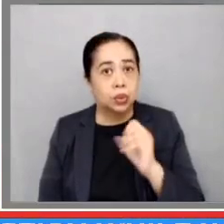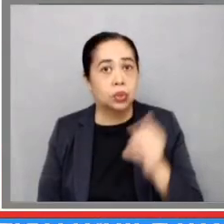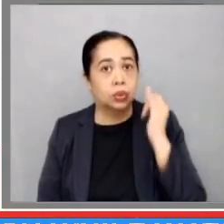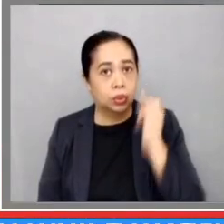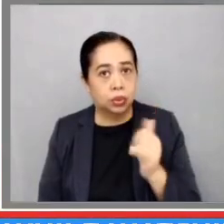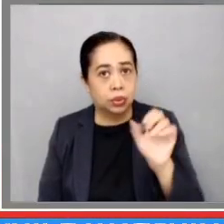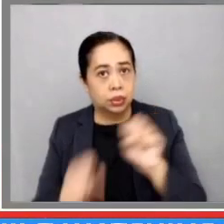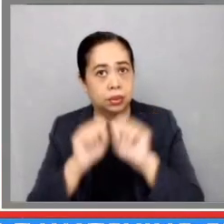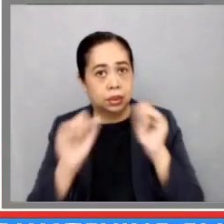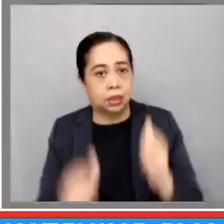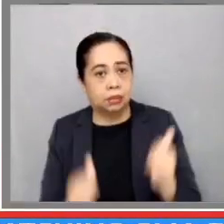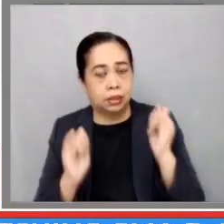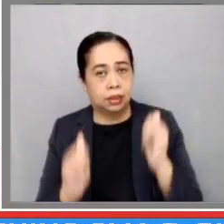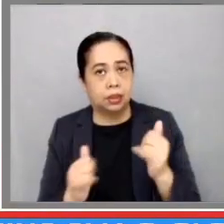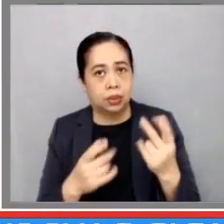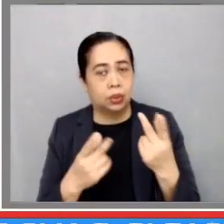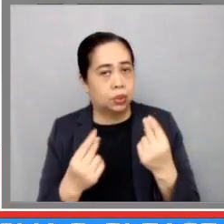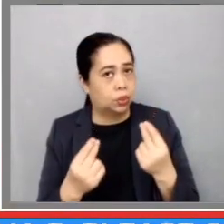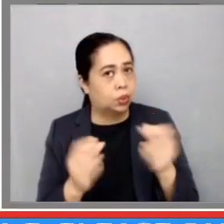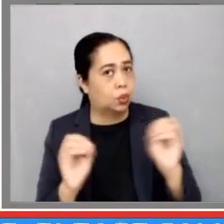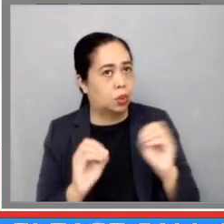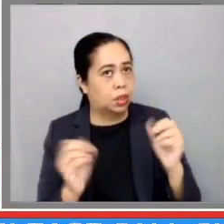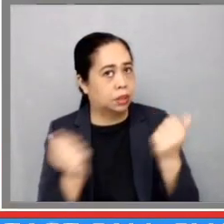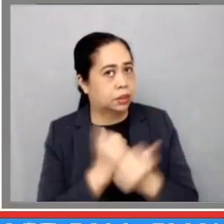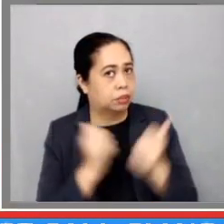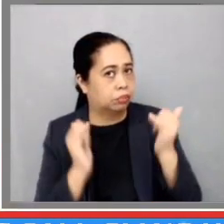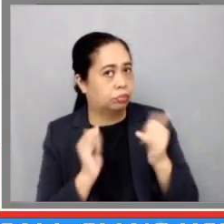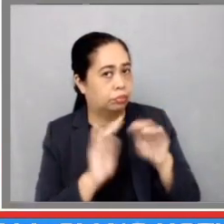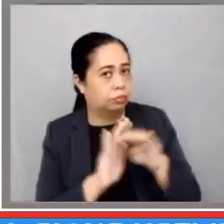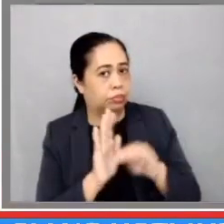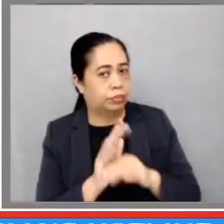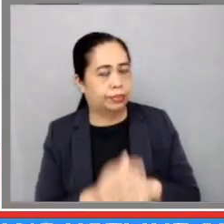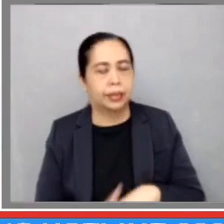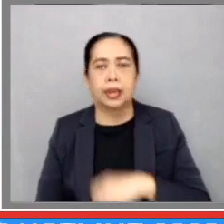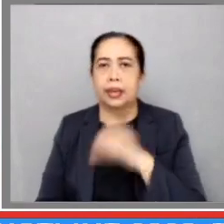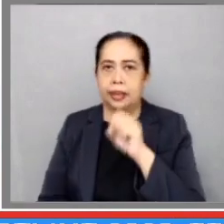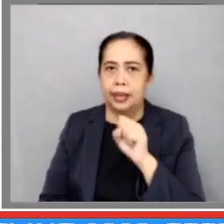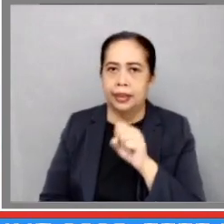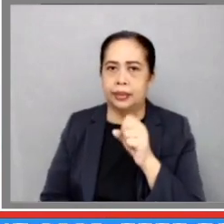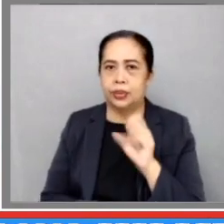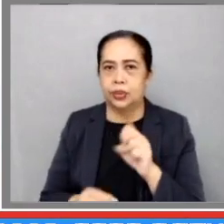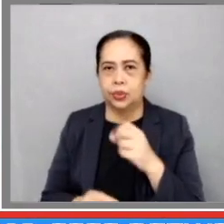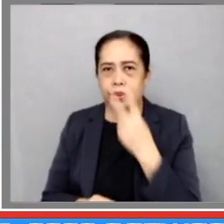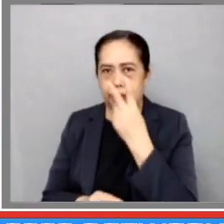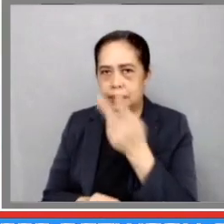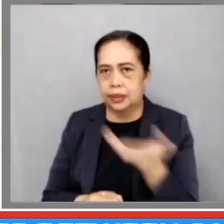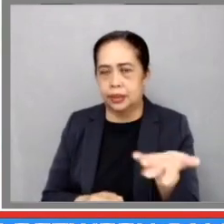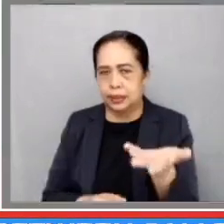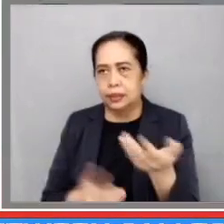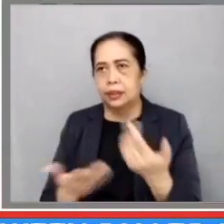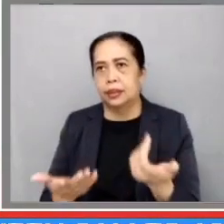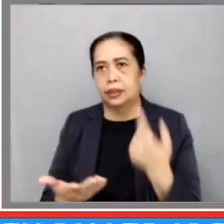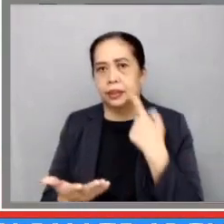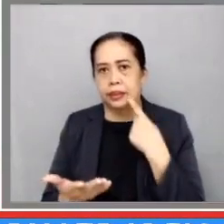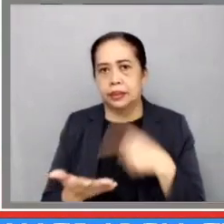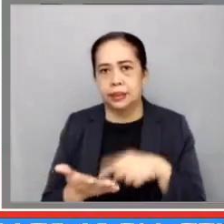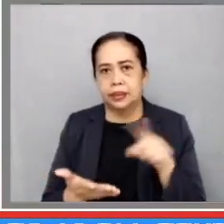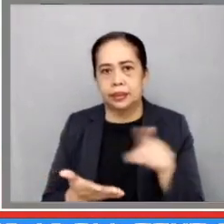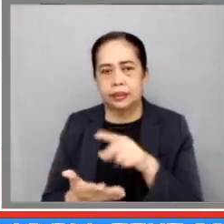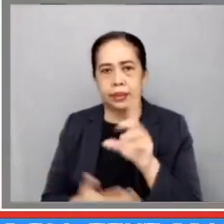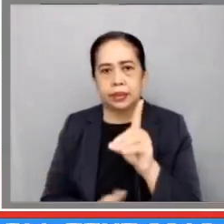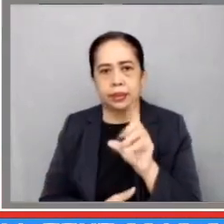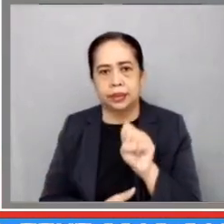yung gagawin natin, wala hong pagbabago. Yes po, kaya po nakikita po natin at sinasabi po ng inyo pong